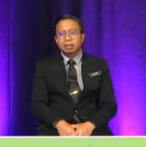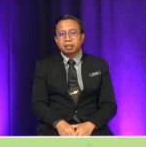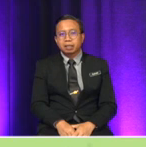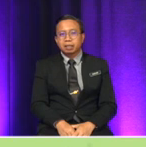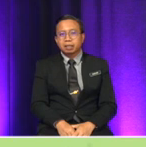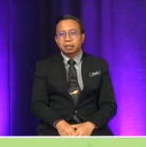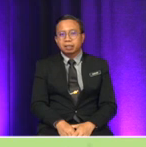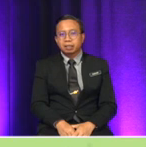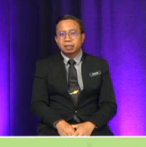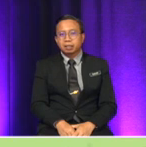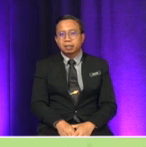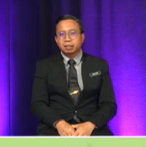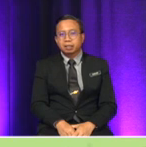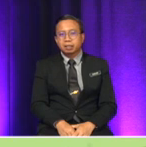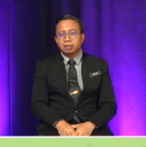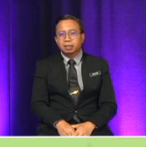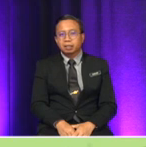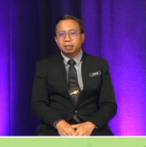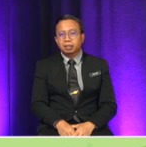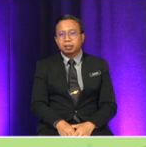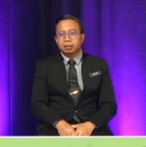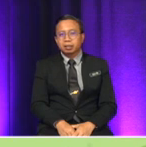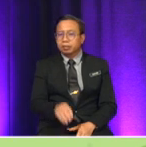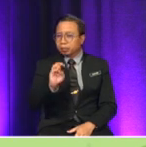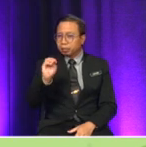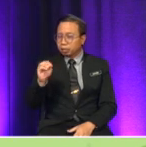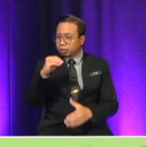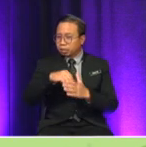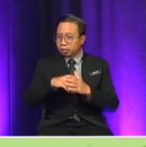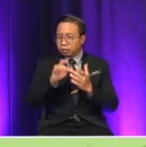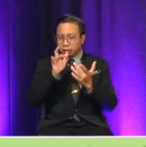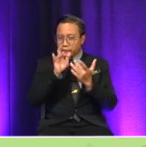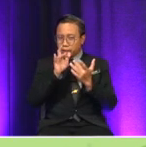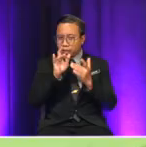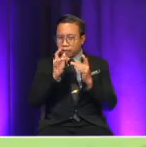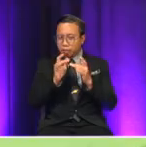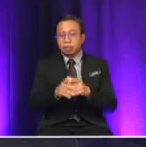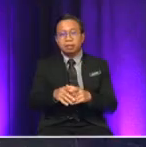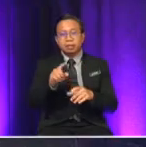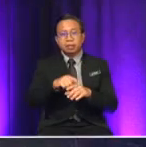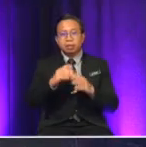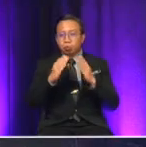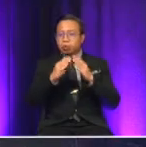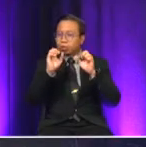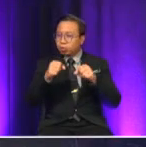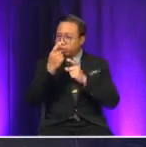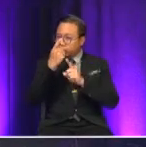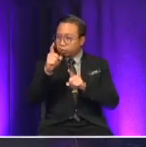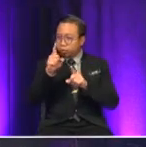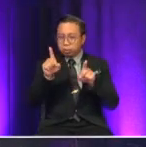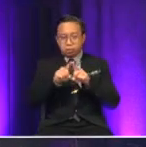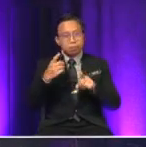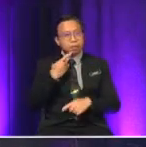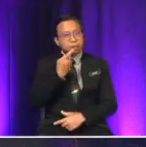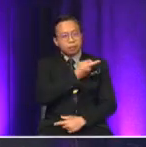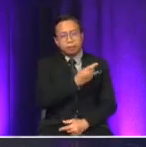dan terbaik. Baik. Wah, terbaik ya murid-murid kita dalam talian, dan juga harapnya di rumah dapat menjawab soalan bersama kami